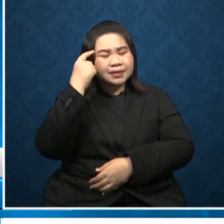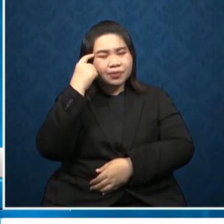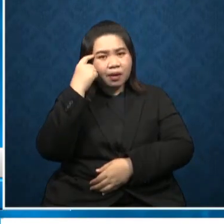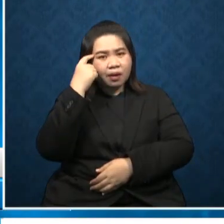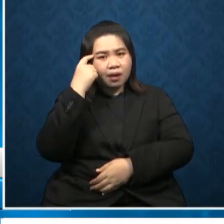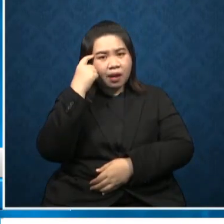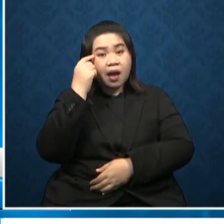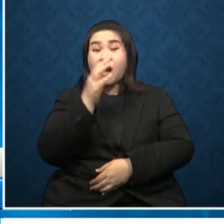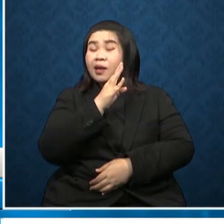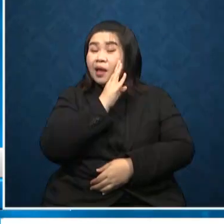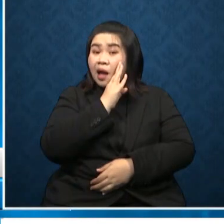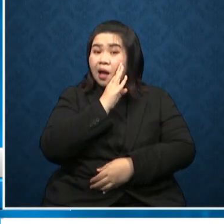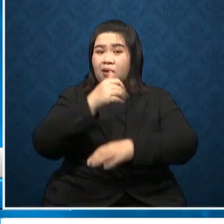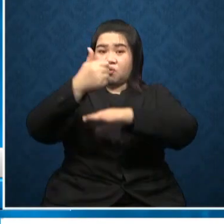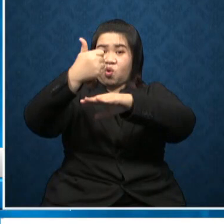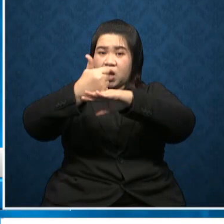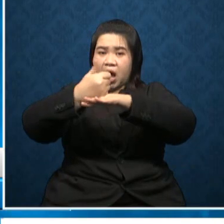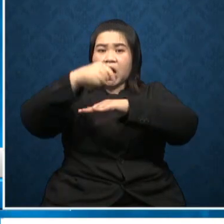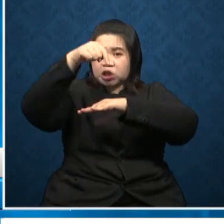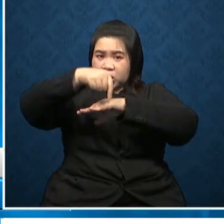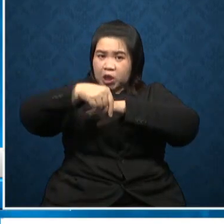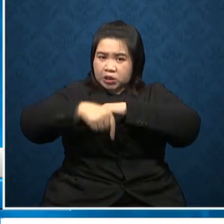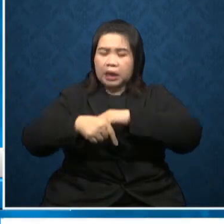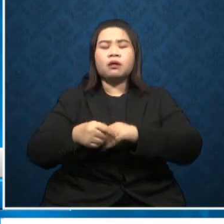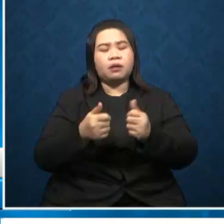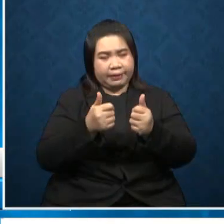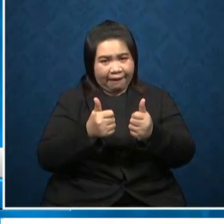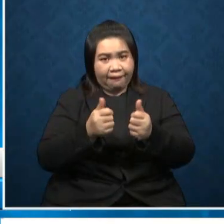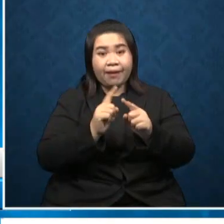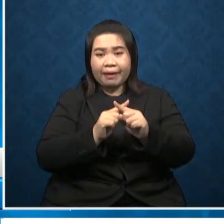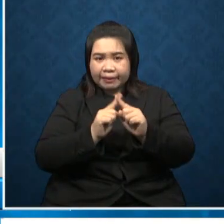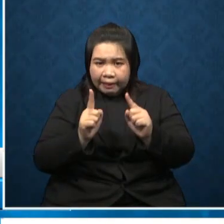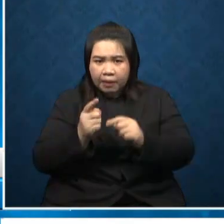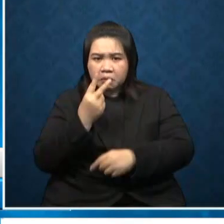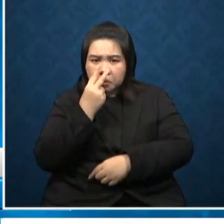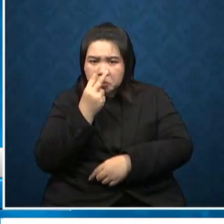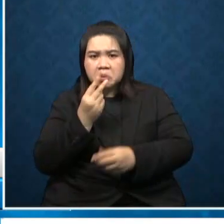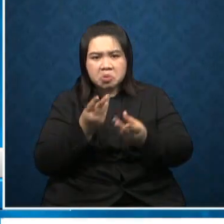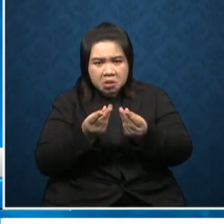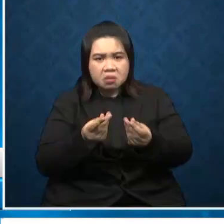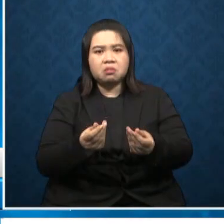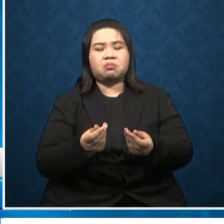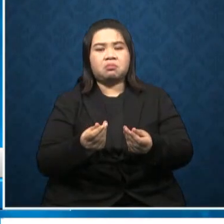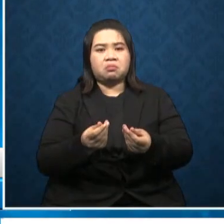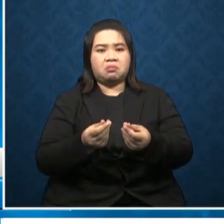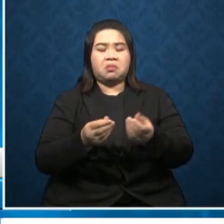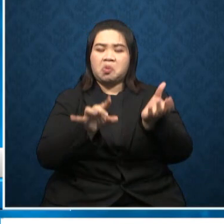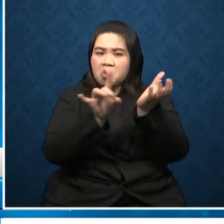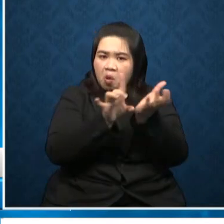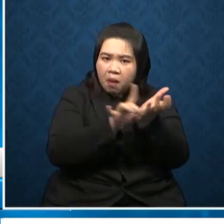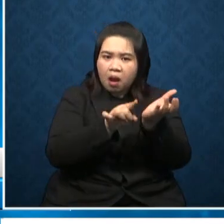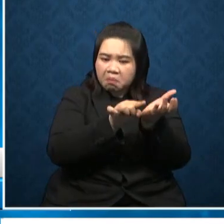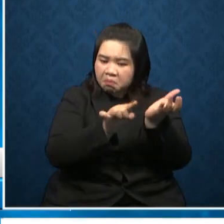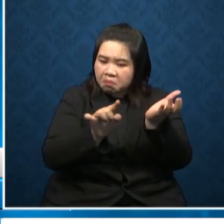สนับสนุนจากข้างบนลงล่างนั้นก็สำคัญแต่จะต้องมีความพิถีพิถันในเชิงคุณภาพให้มากนะครับ